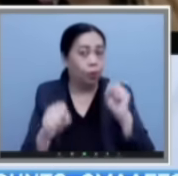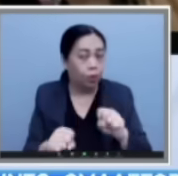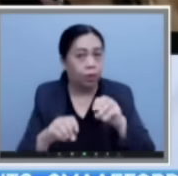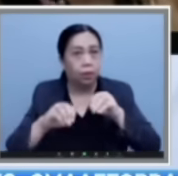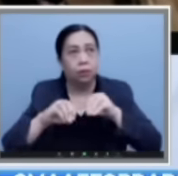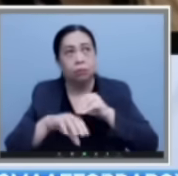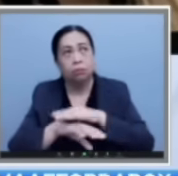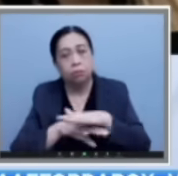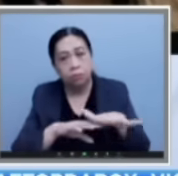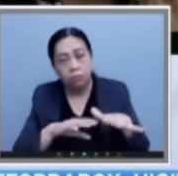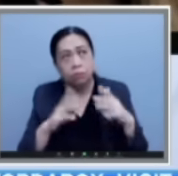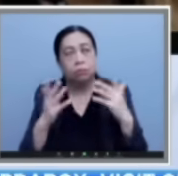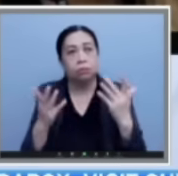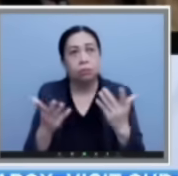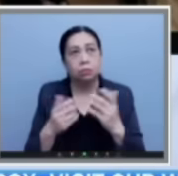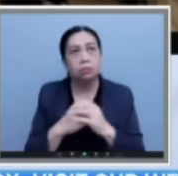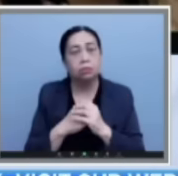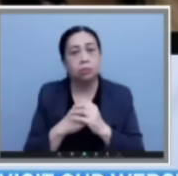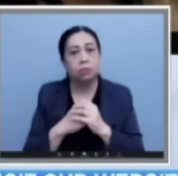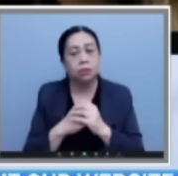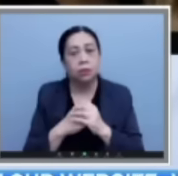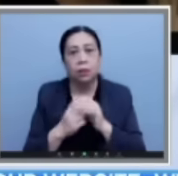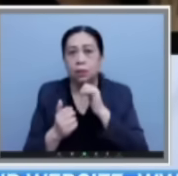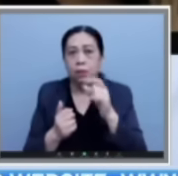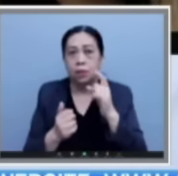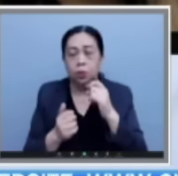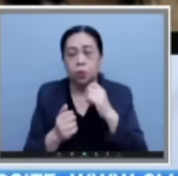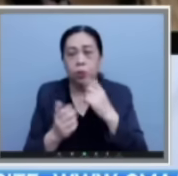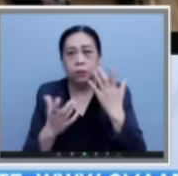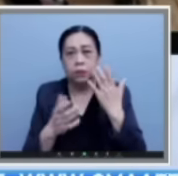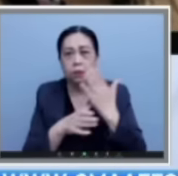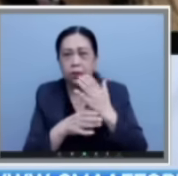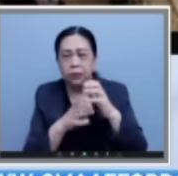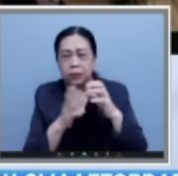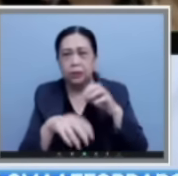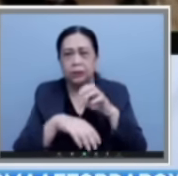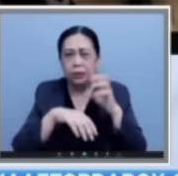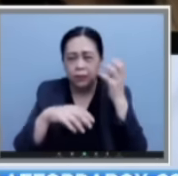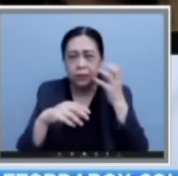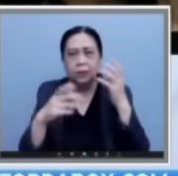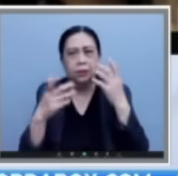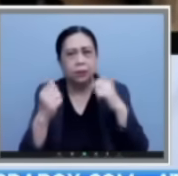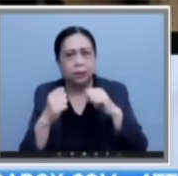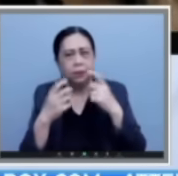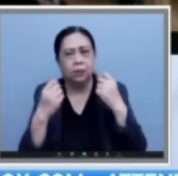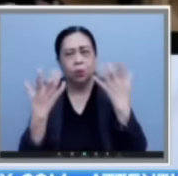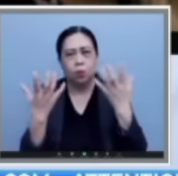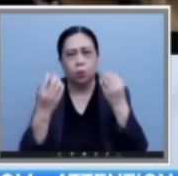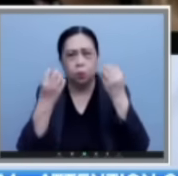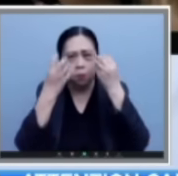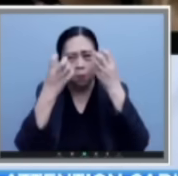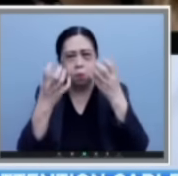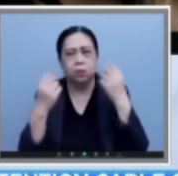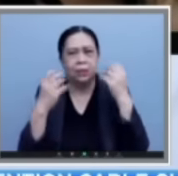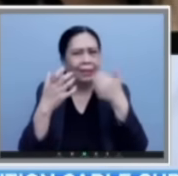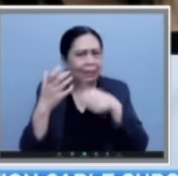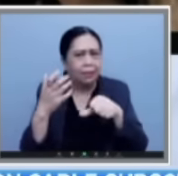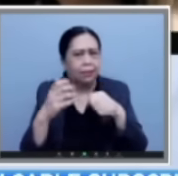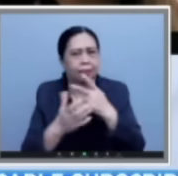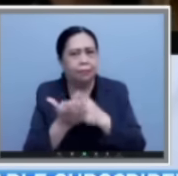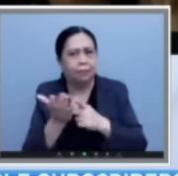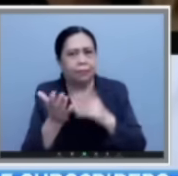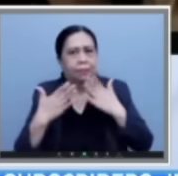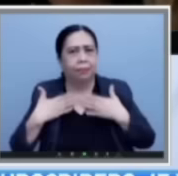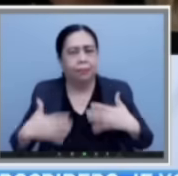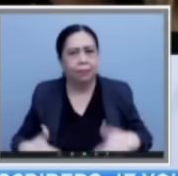ah ng hindi lang irritation no o kaya Iyung pamamaga ng any any parts of the